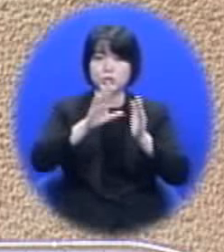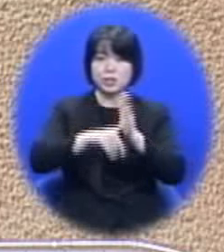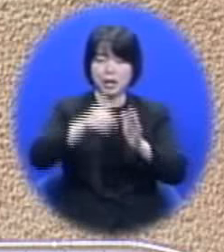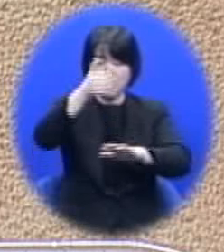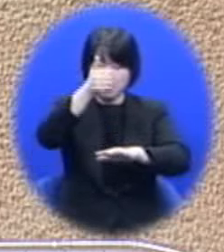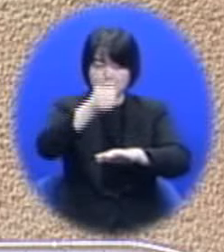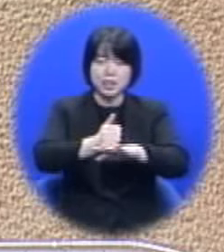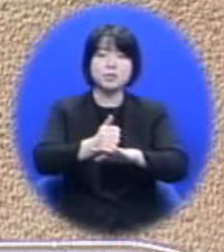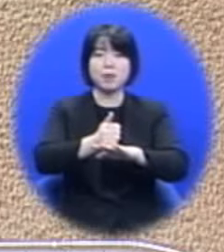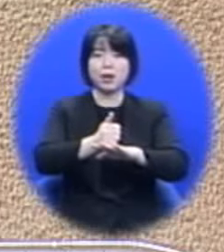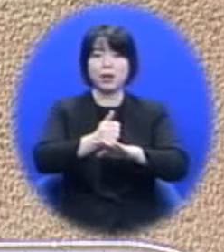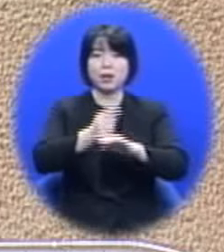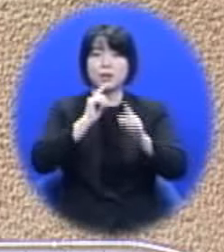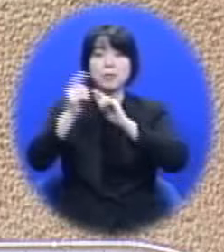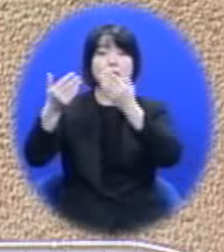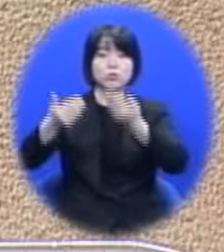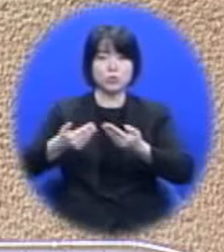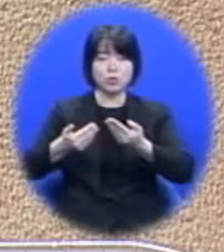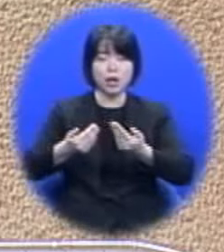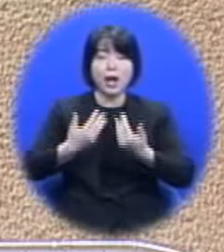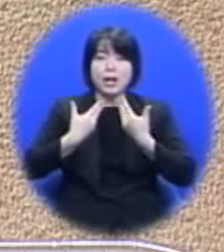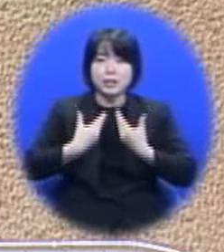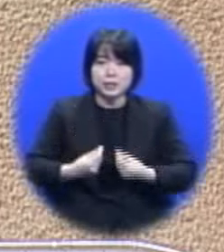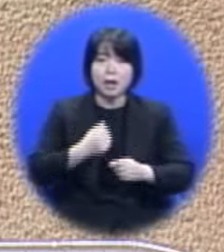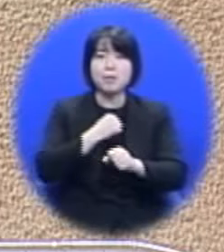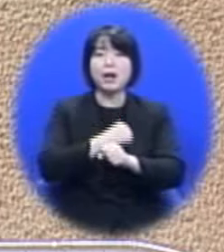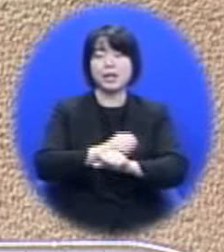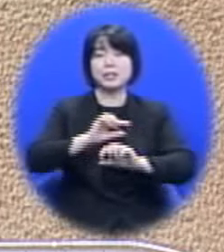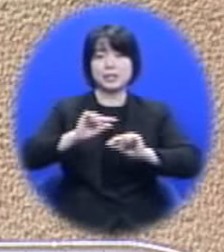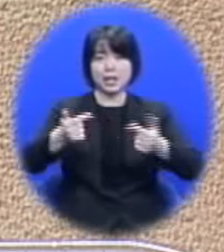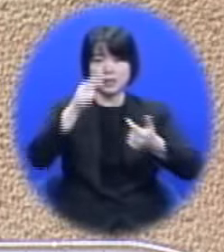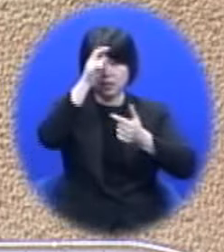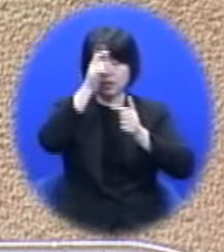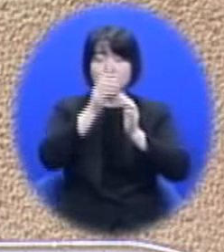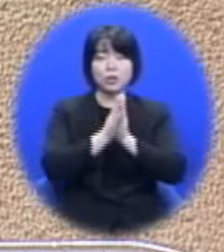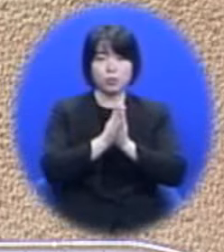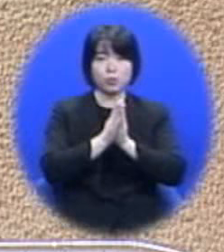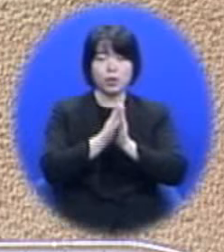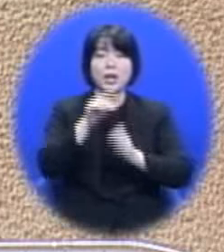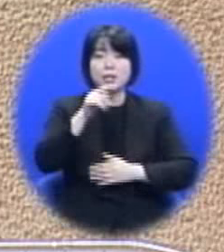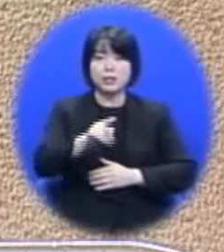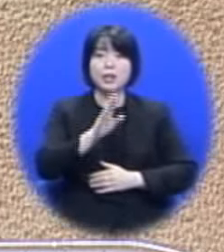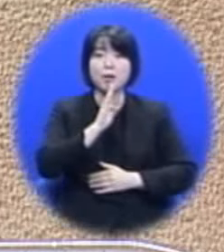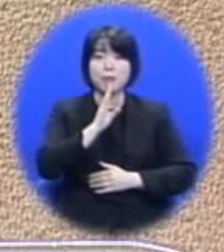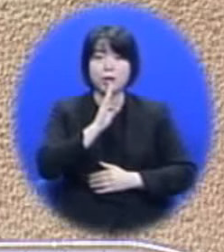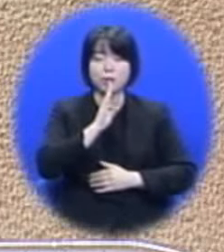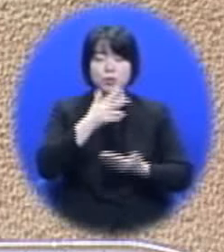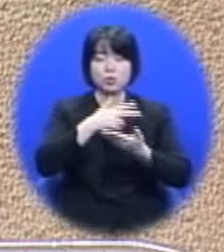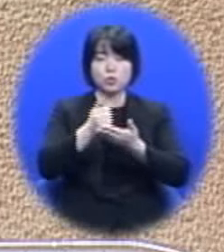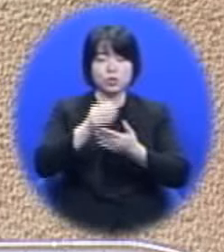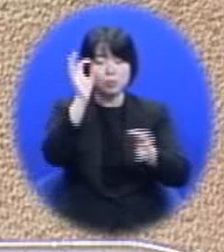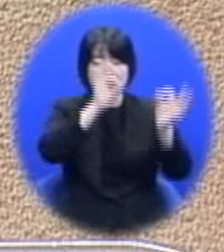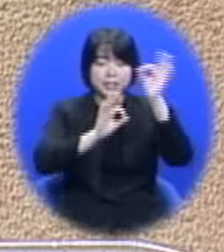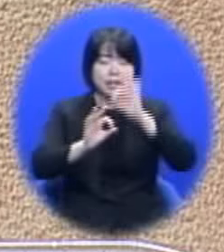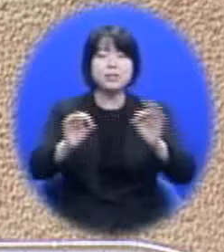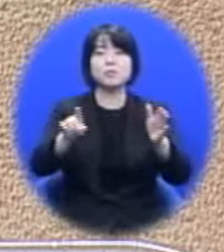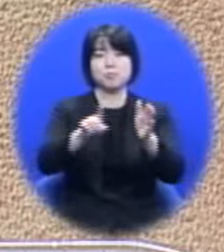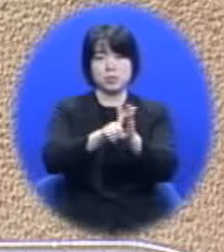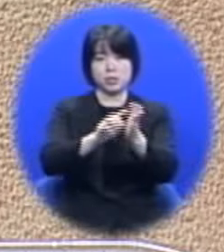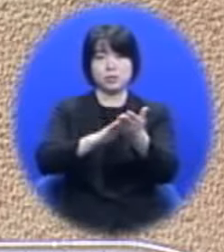하신 이야기예요. 낙망하지 않는 기도. 그게 바로 주님이 찾으셨던